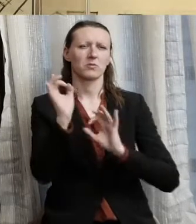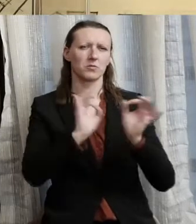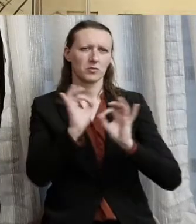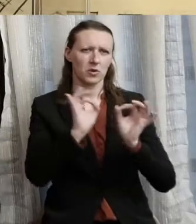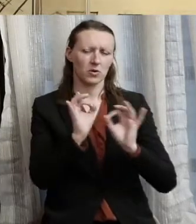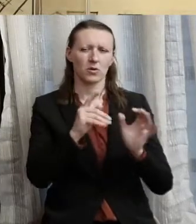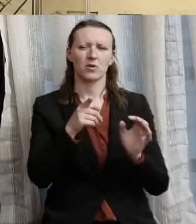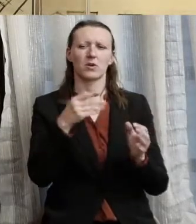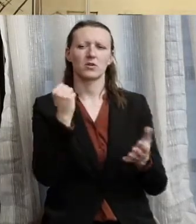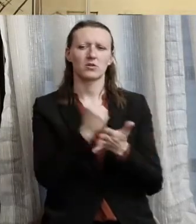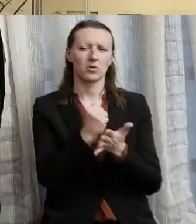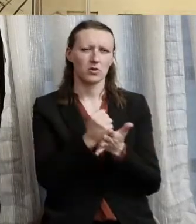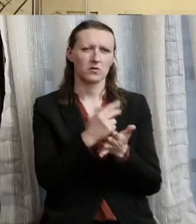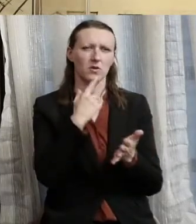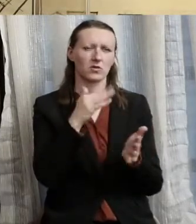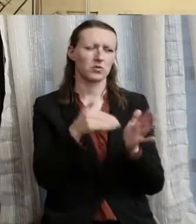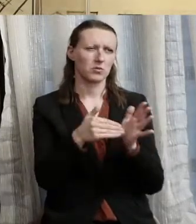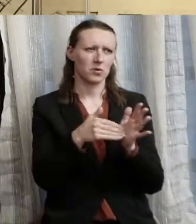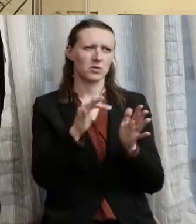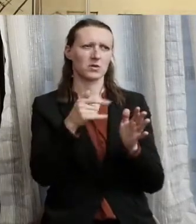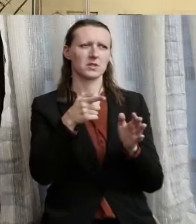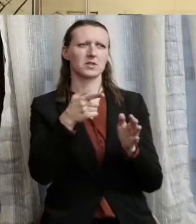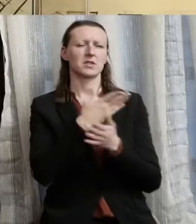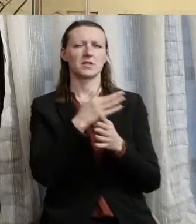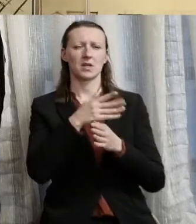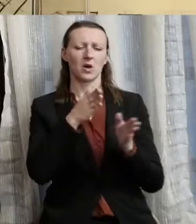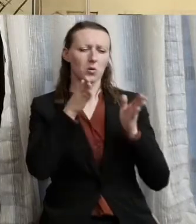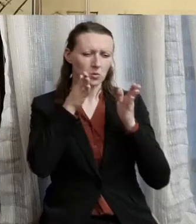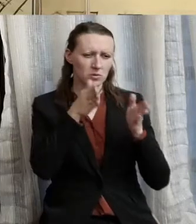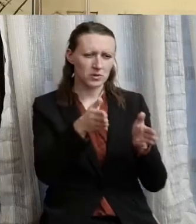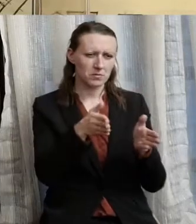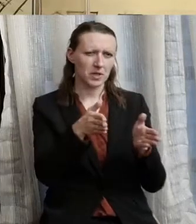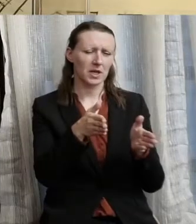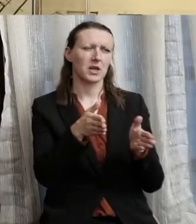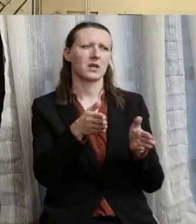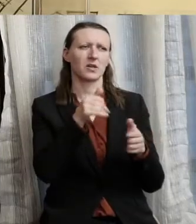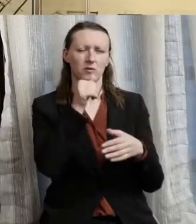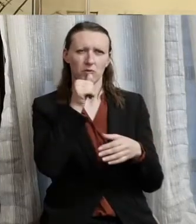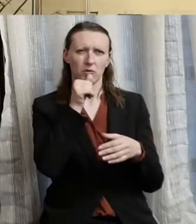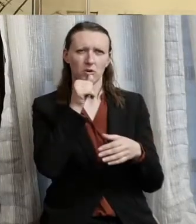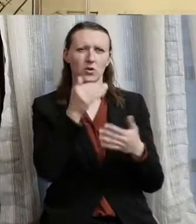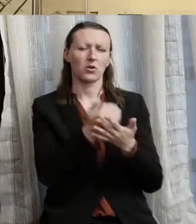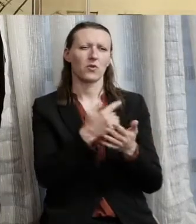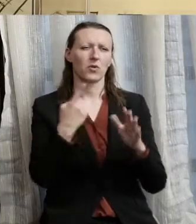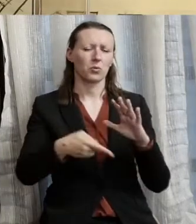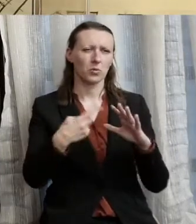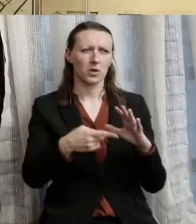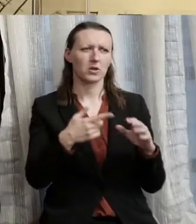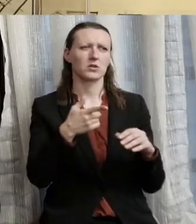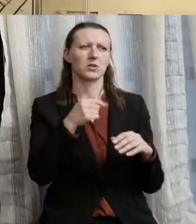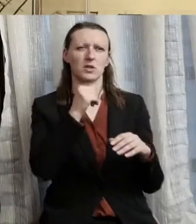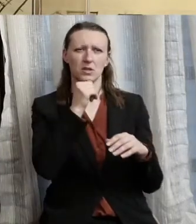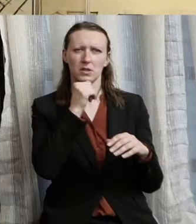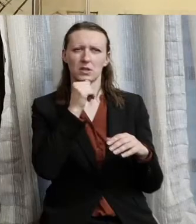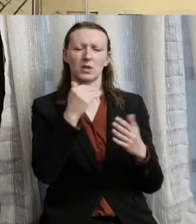projektiranje, dozvole koje su potrebne za usmjeriti vodu na novi uređaj